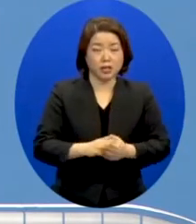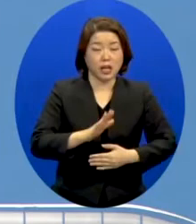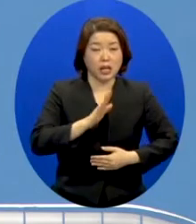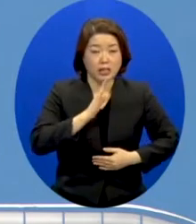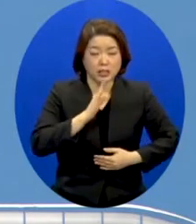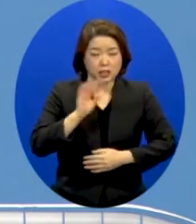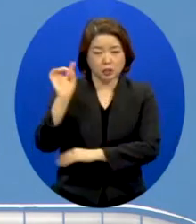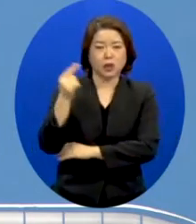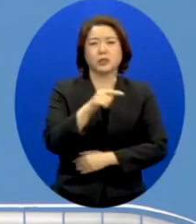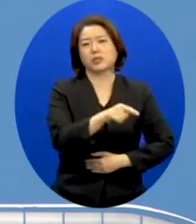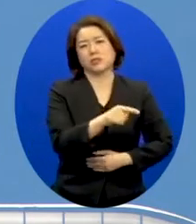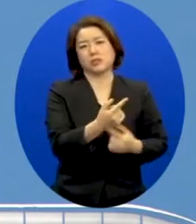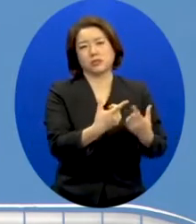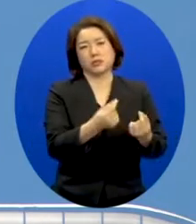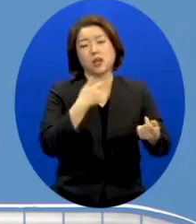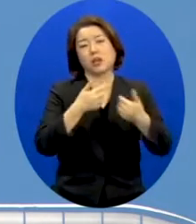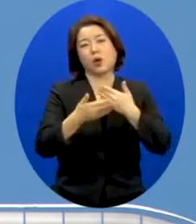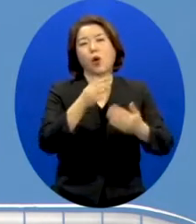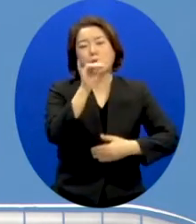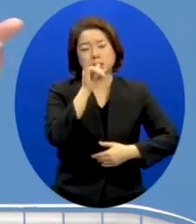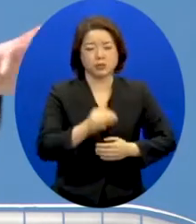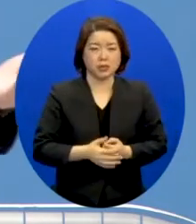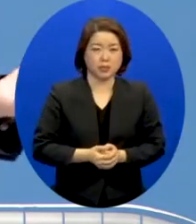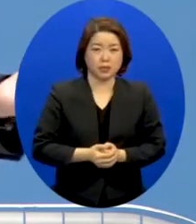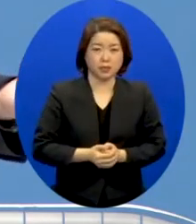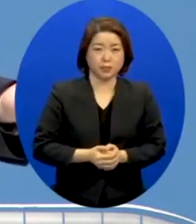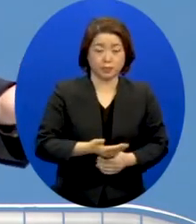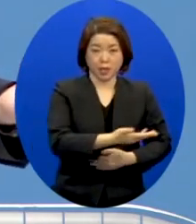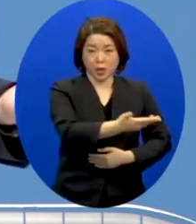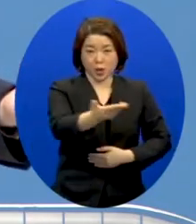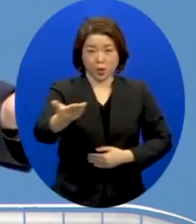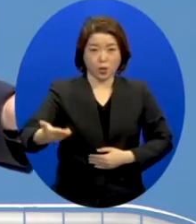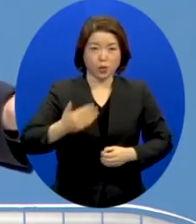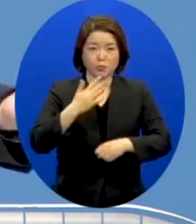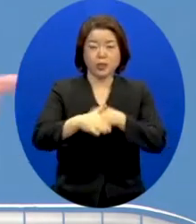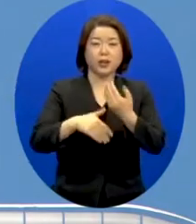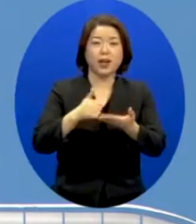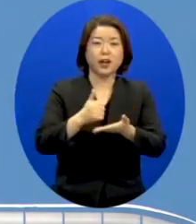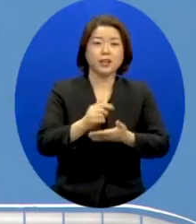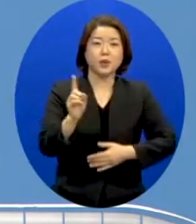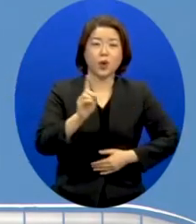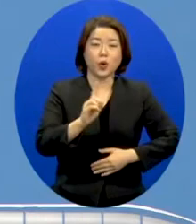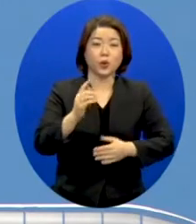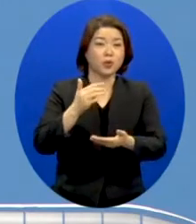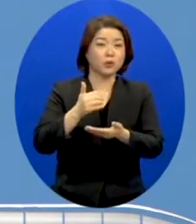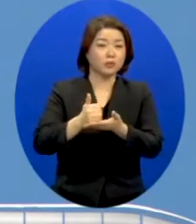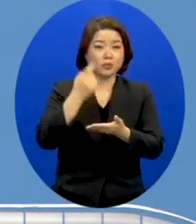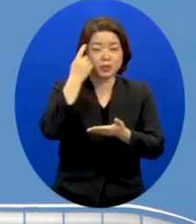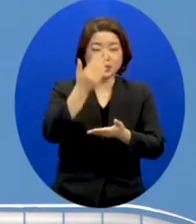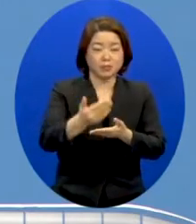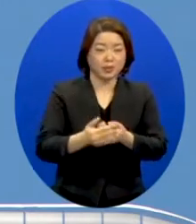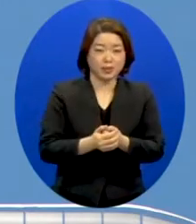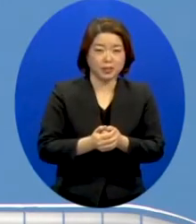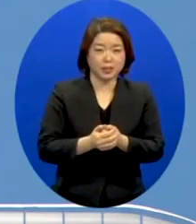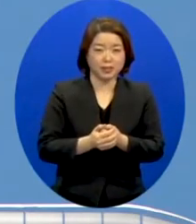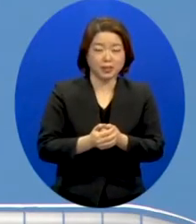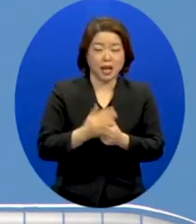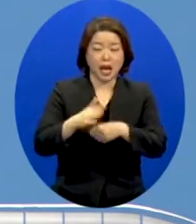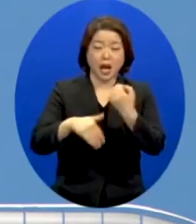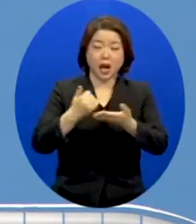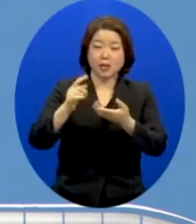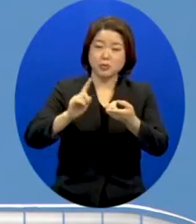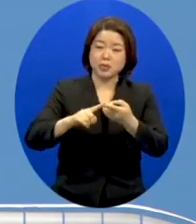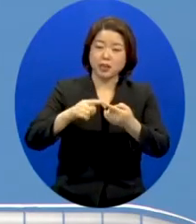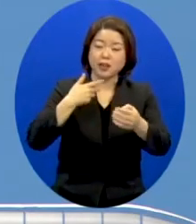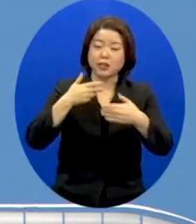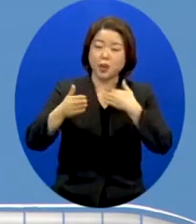경우 난 겁니다 여러분에게 있어서 하나님은 어떤 분이십니까 여러분이 경험한 하나님의 대한 묘사가 나오게